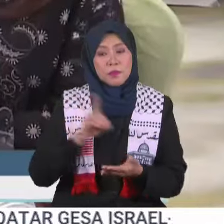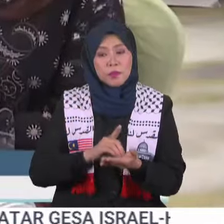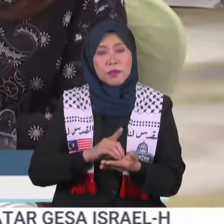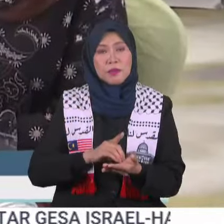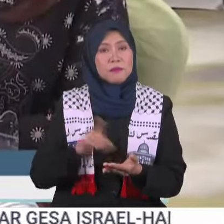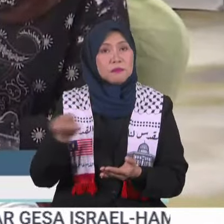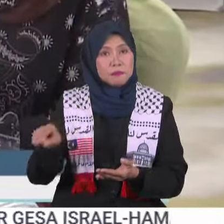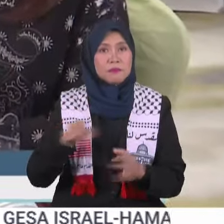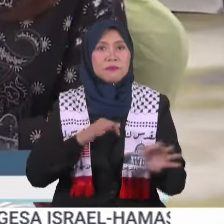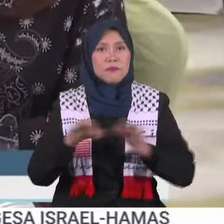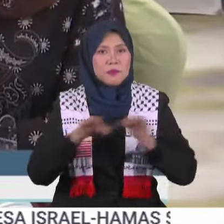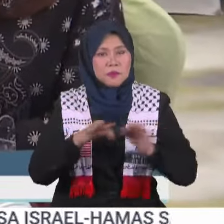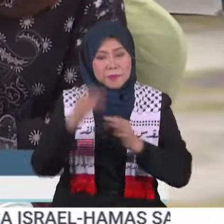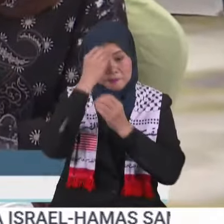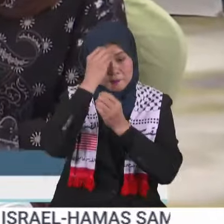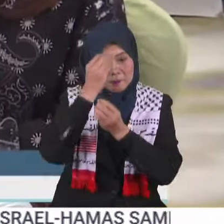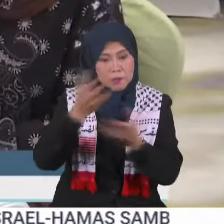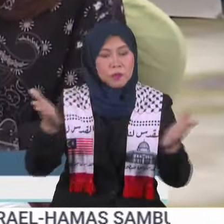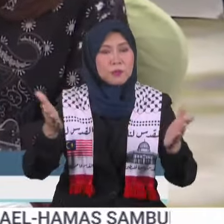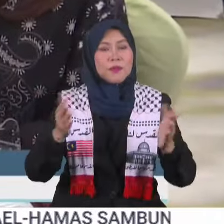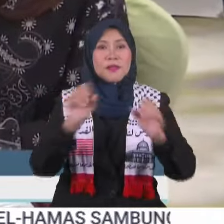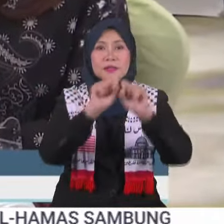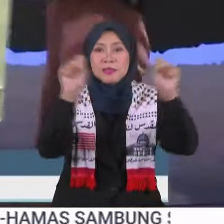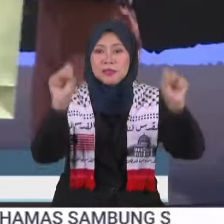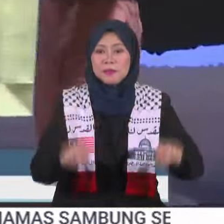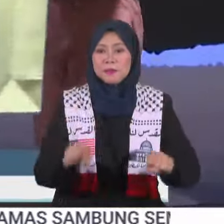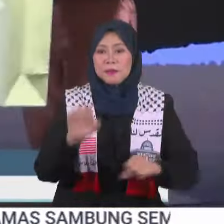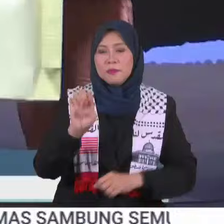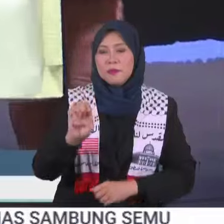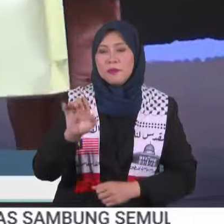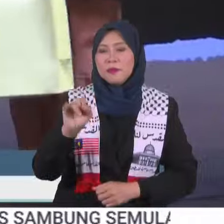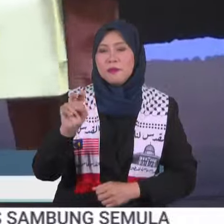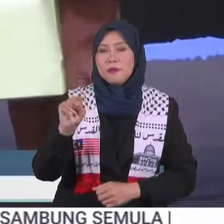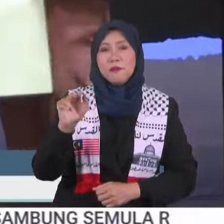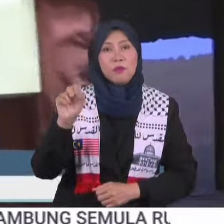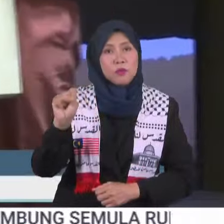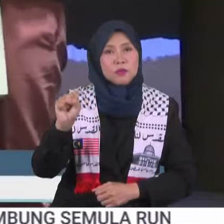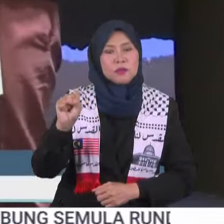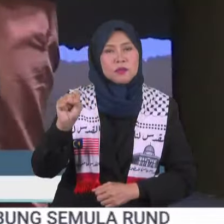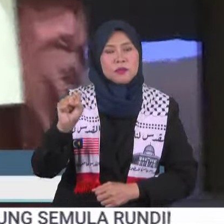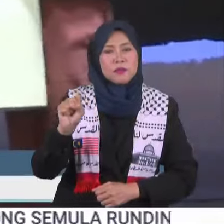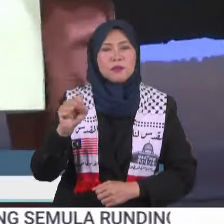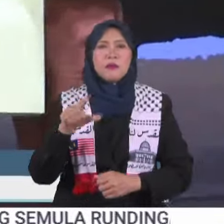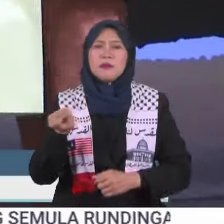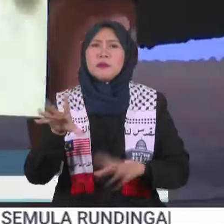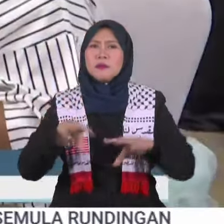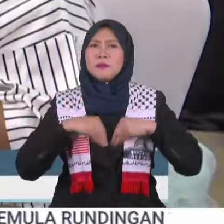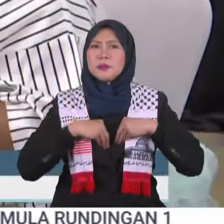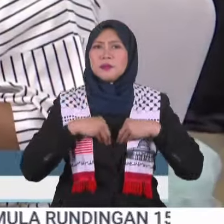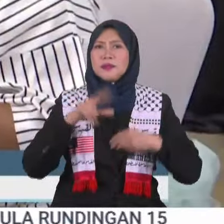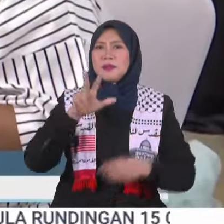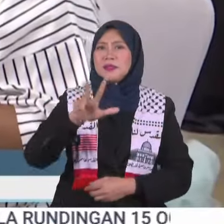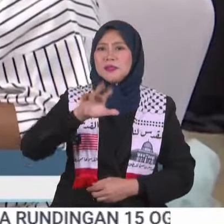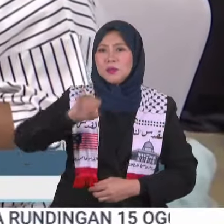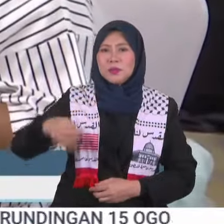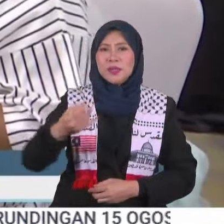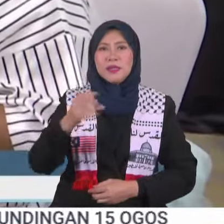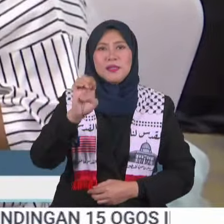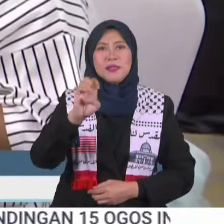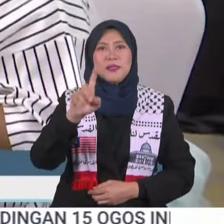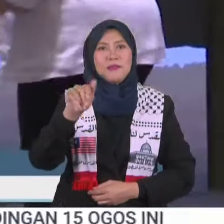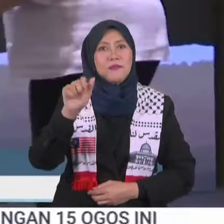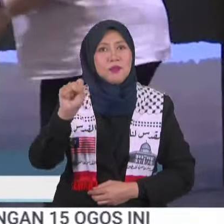Abu Tariq memaklumkan sejak sistem e-invoice dilaksana, pihaknya menerima lebih 3 juta e-invoice